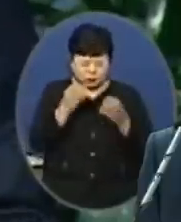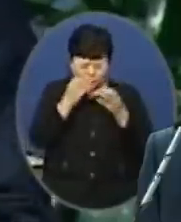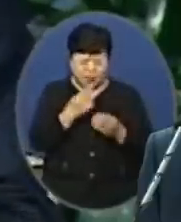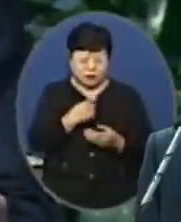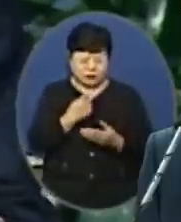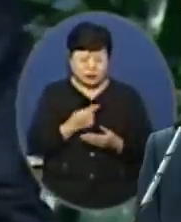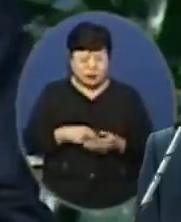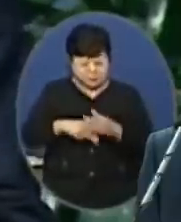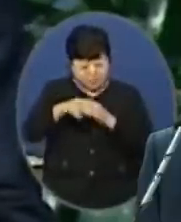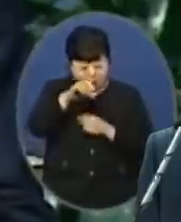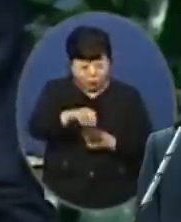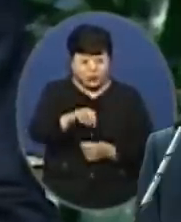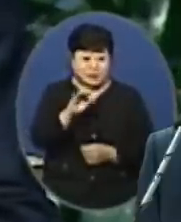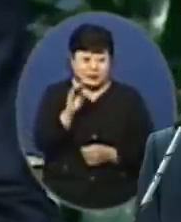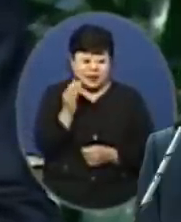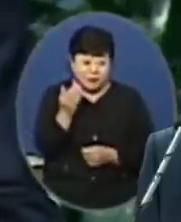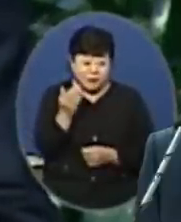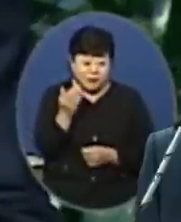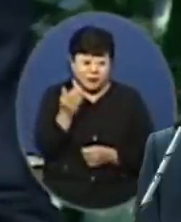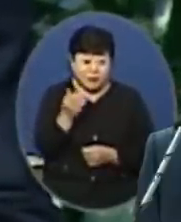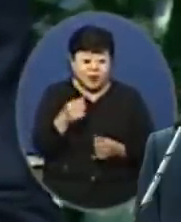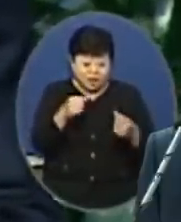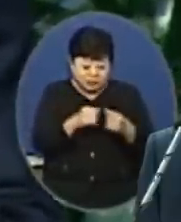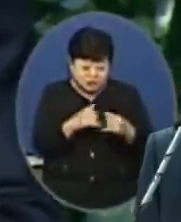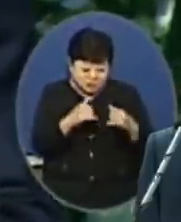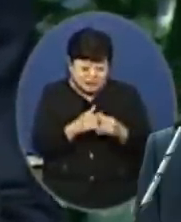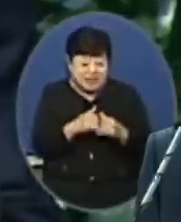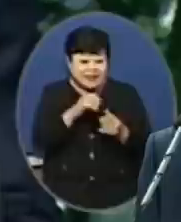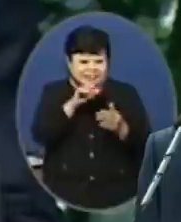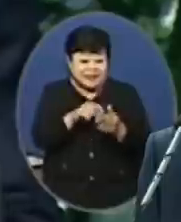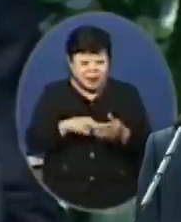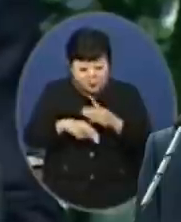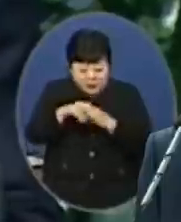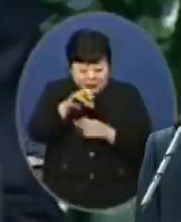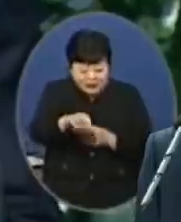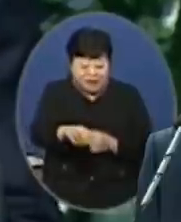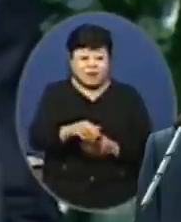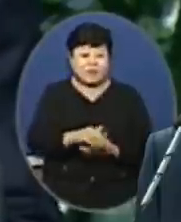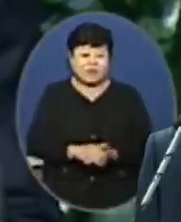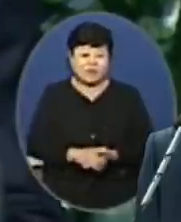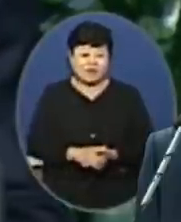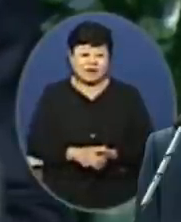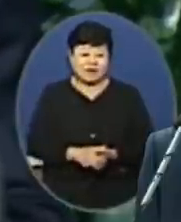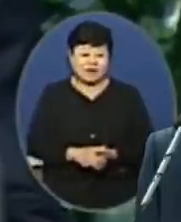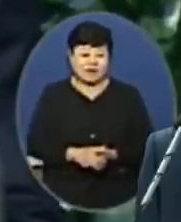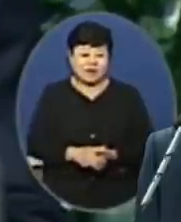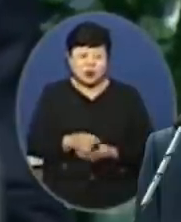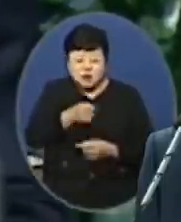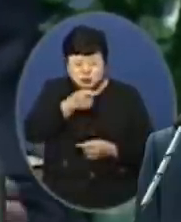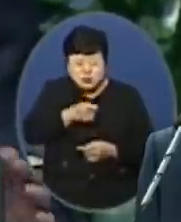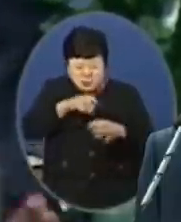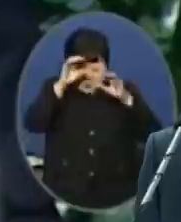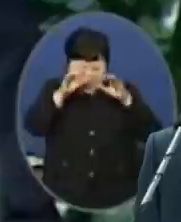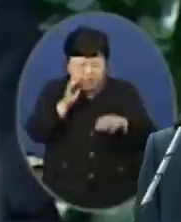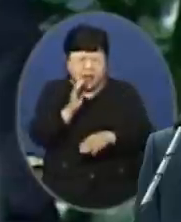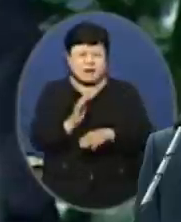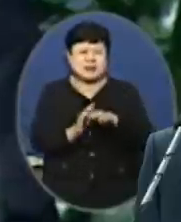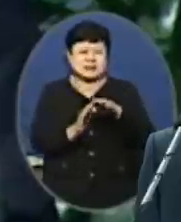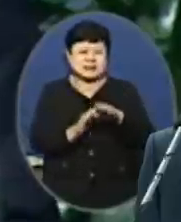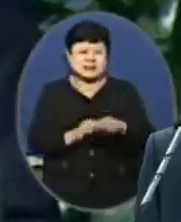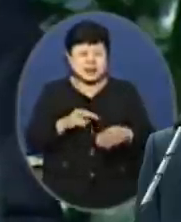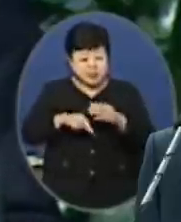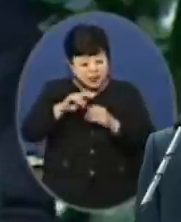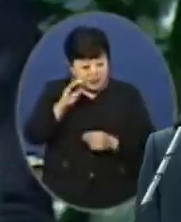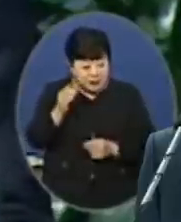때 피하게 만들어주는, 전쟁 때 피하게 되는 피난처도 되고 홍수가 났을 때도 피할 수 있게